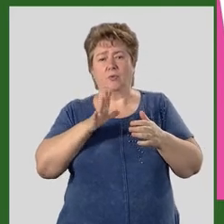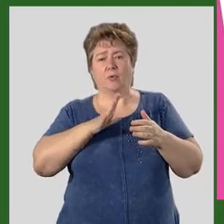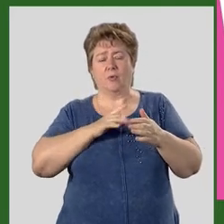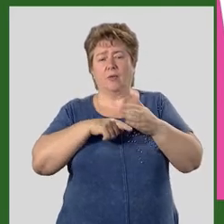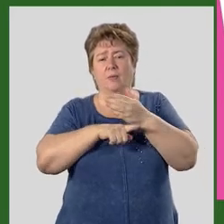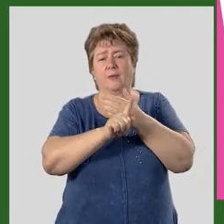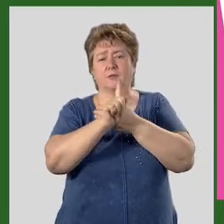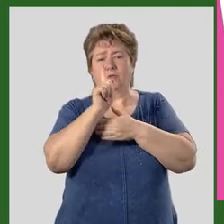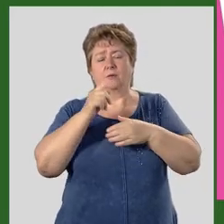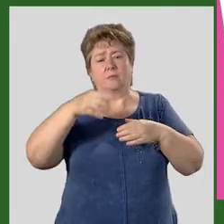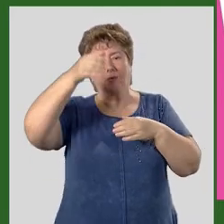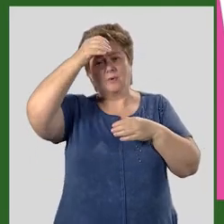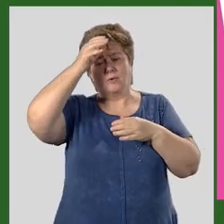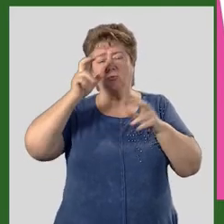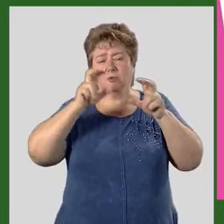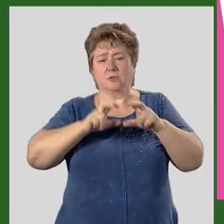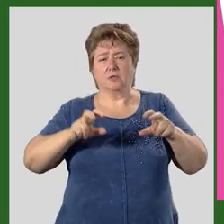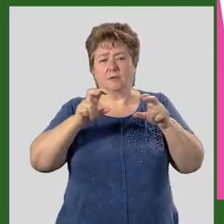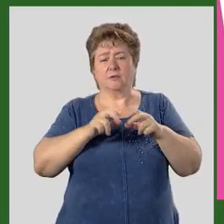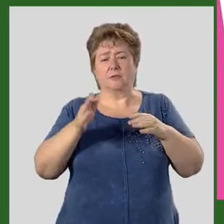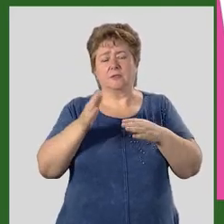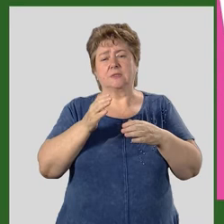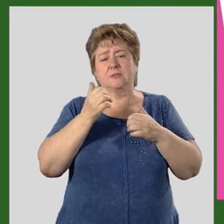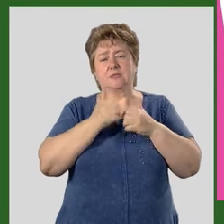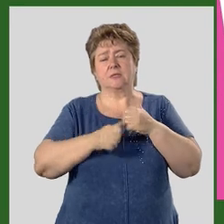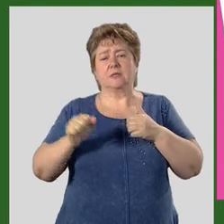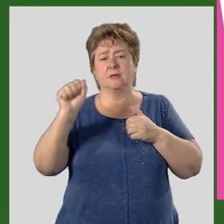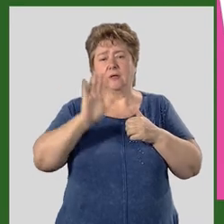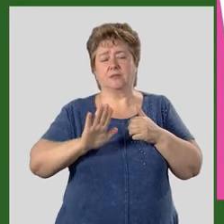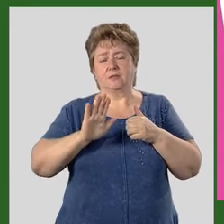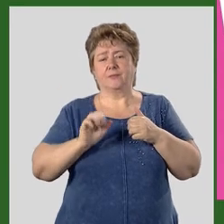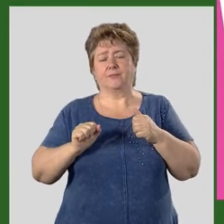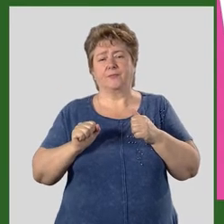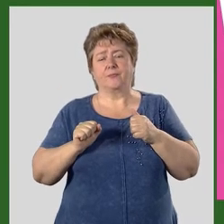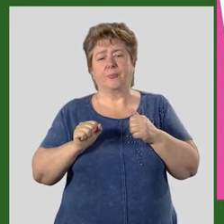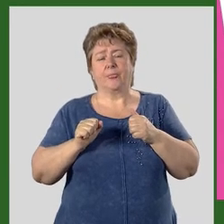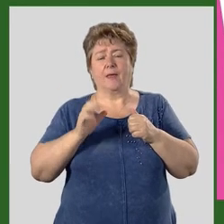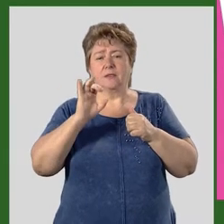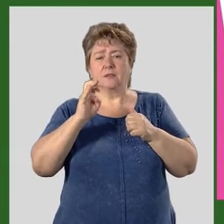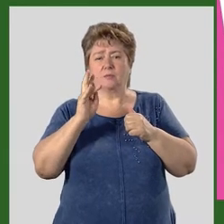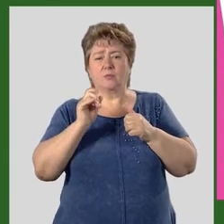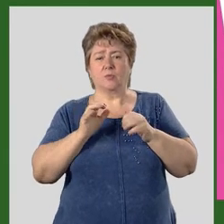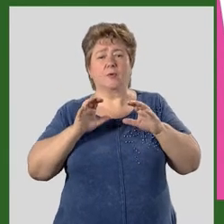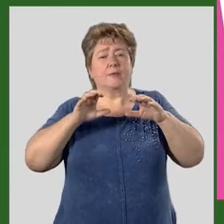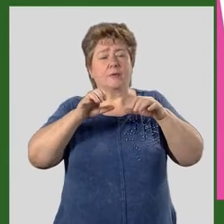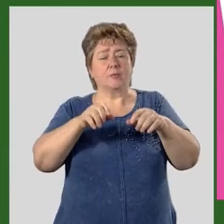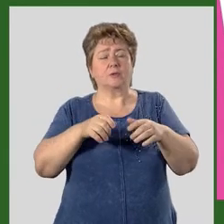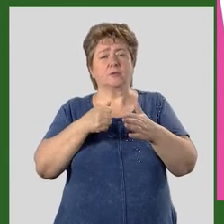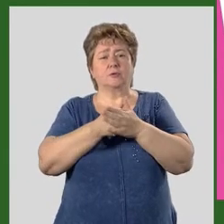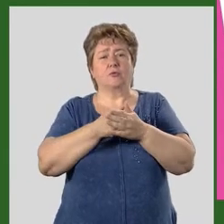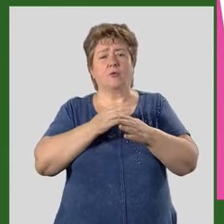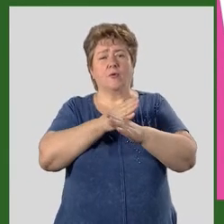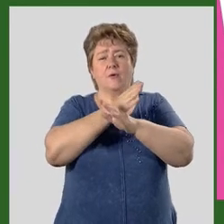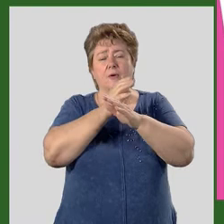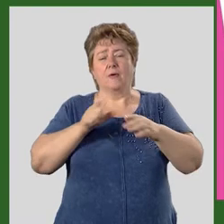оказалась началом научных исследований Средней Азии. Семенов добрался до